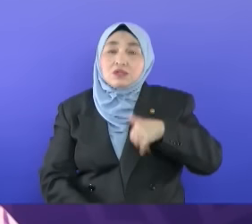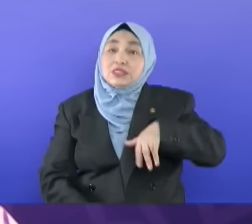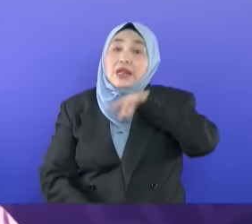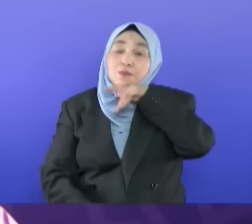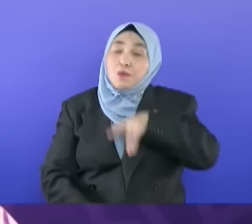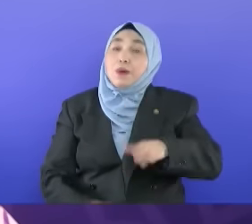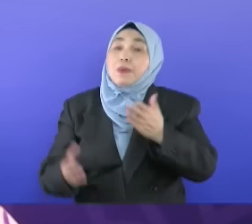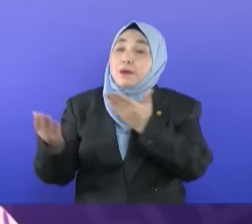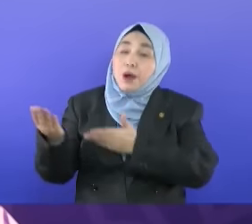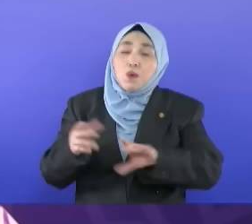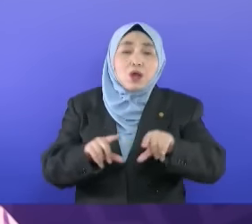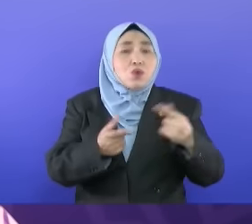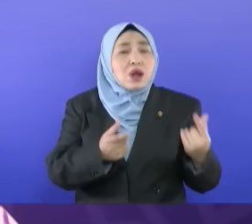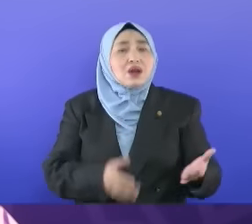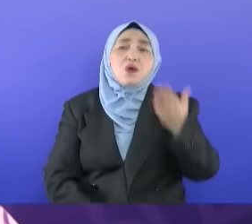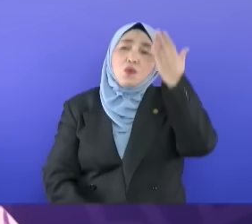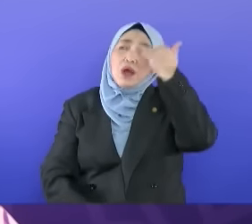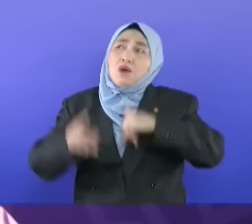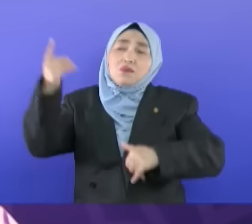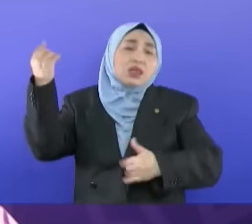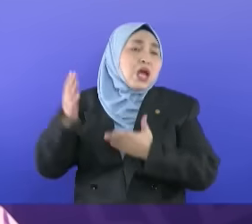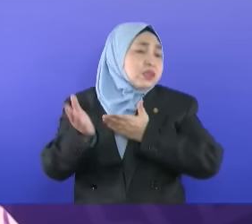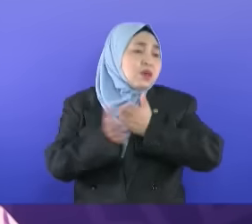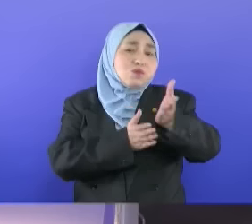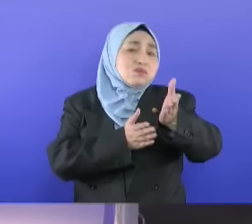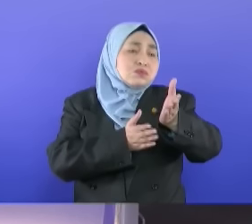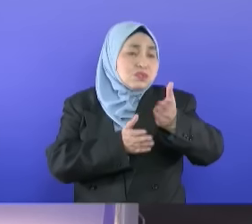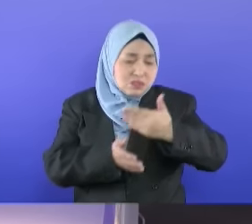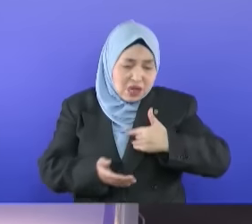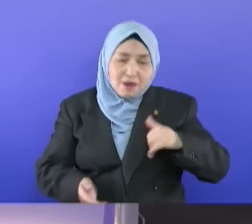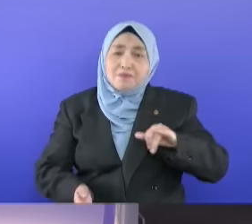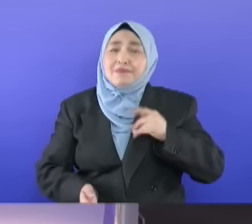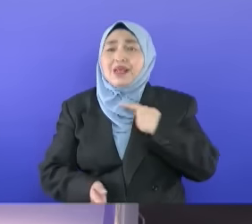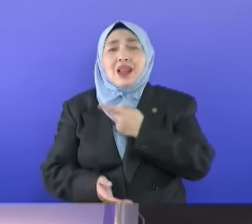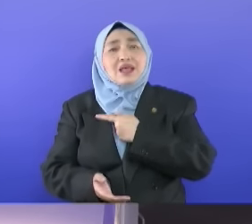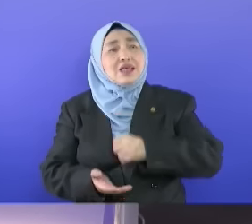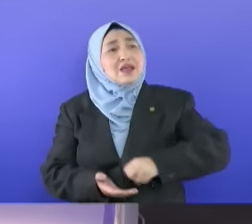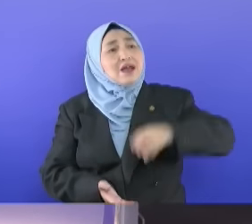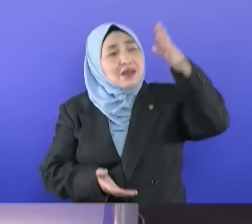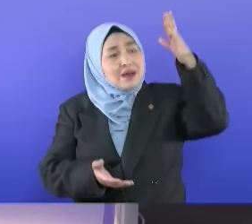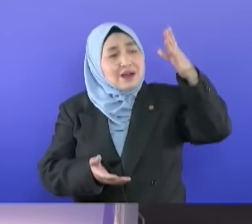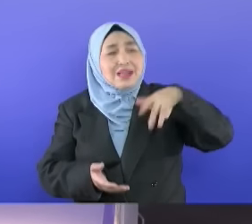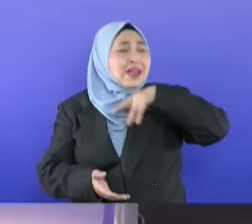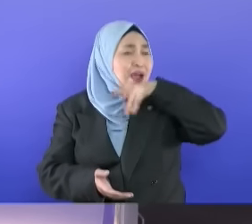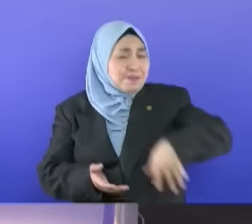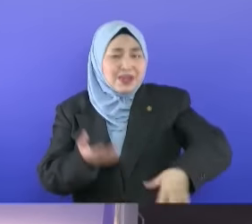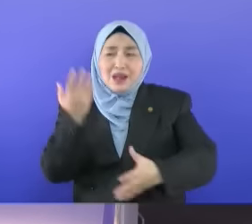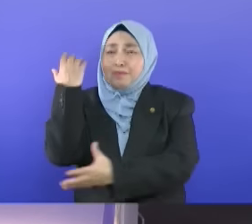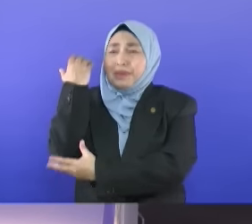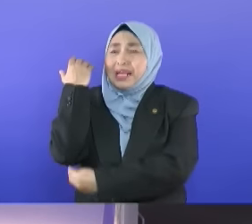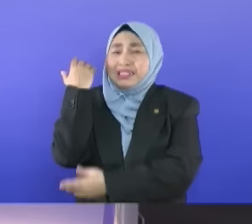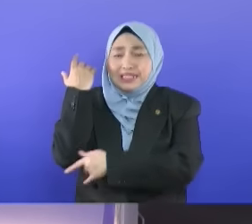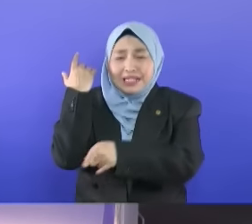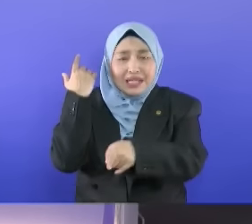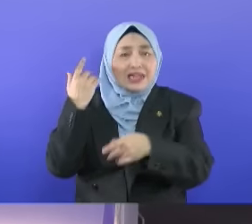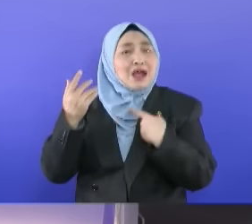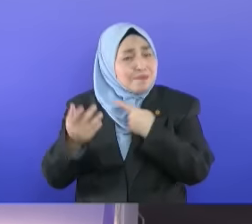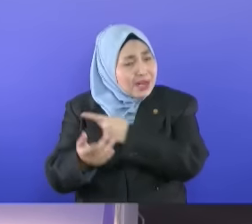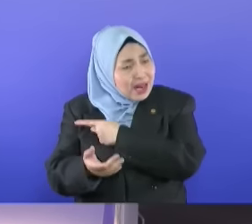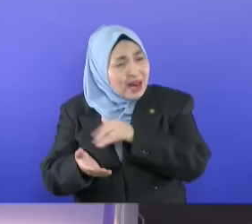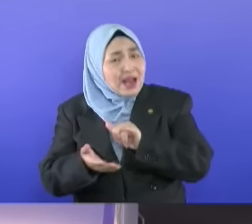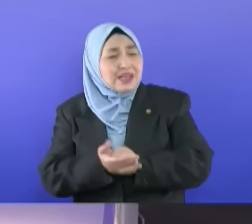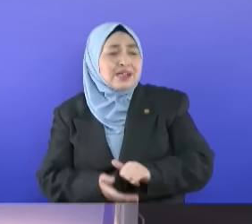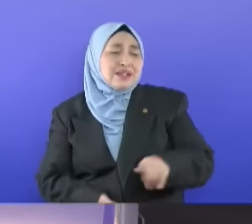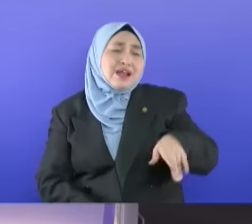ya dia katanya Mengapa ini lebih kaya nabi Ini miskin kami ini lebih berpengaruh nabi